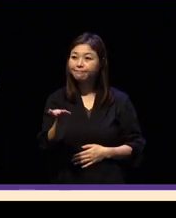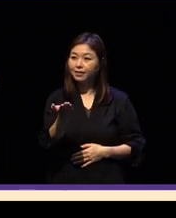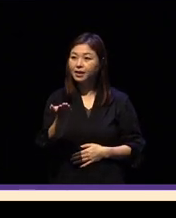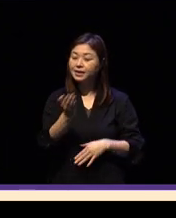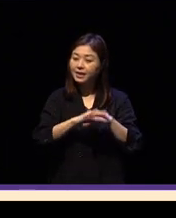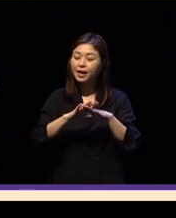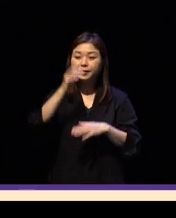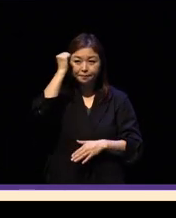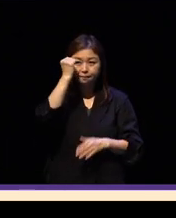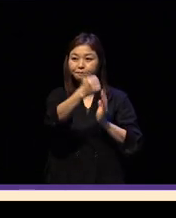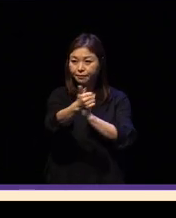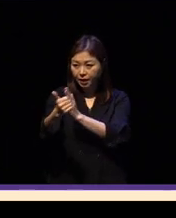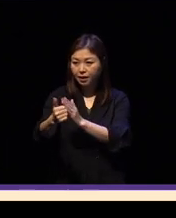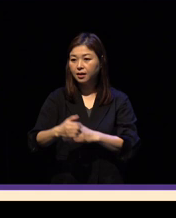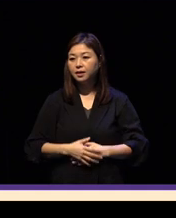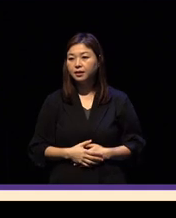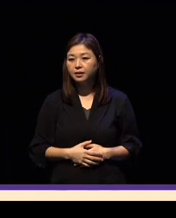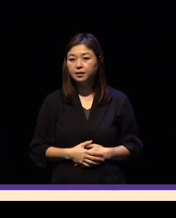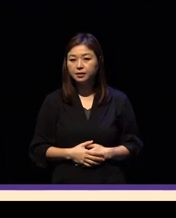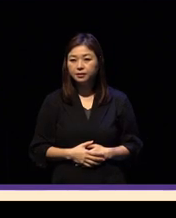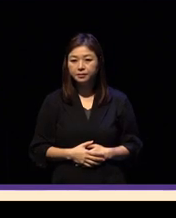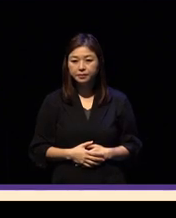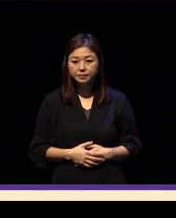해주시면 감사하겠습니다.